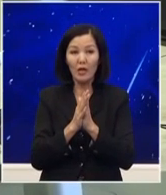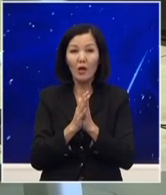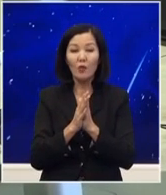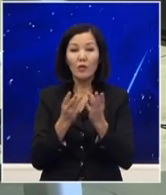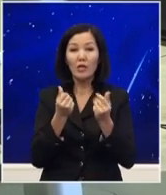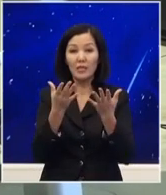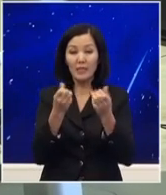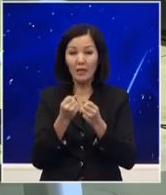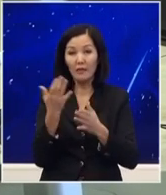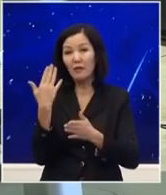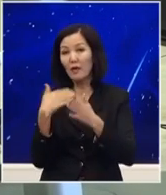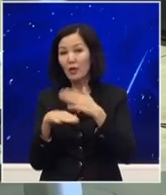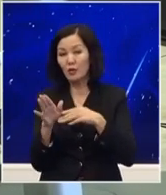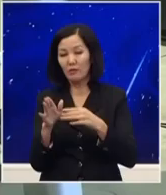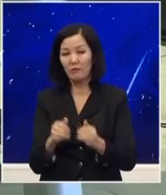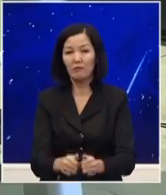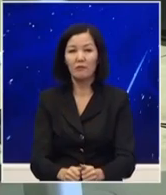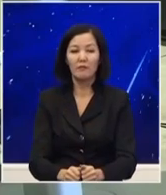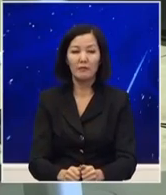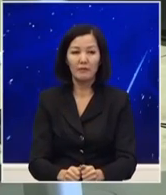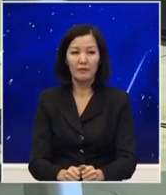алаяқтардың құрбанына айналады.